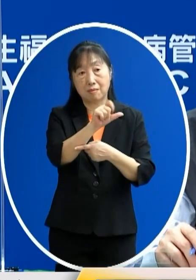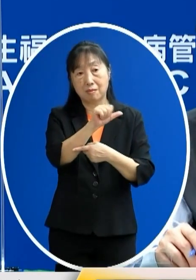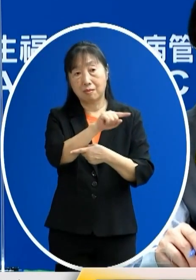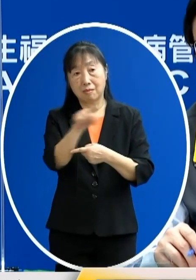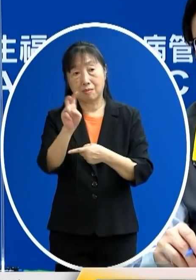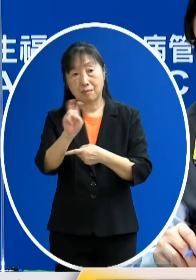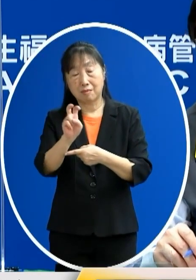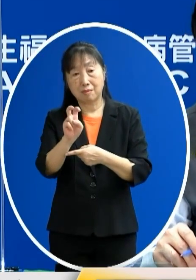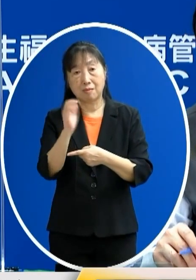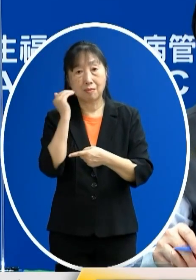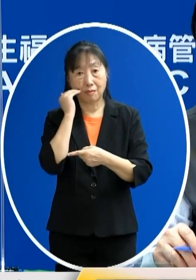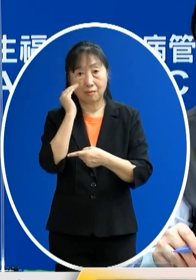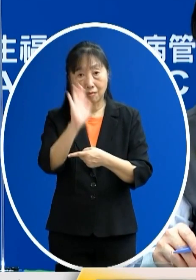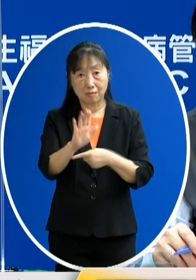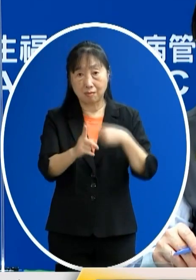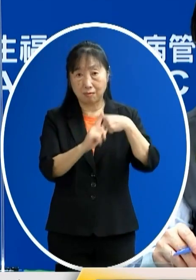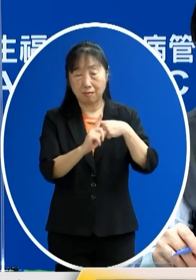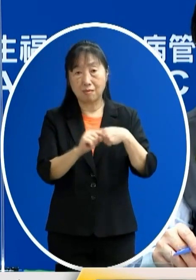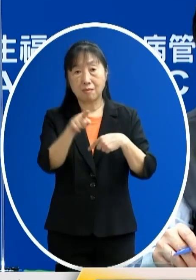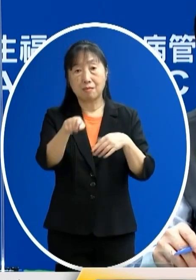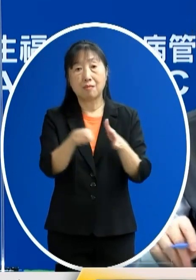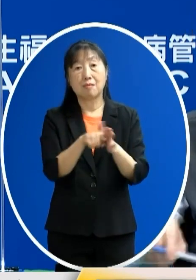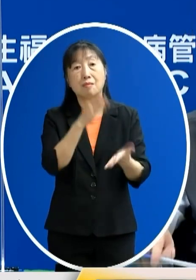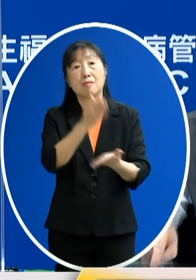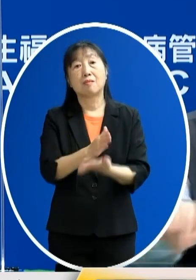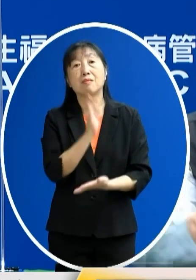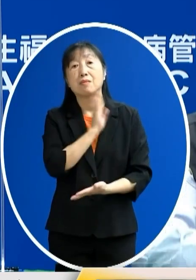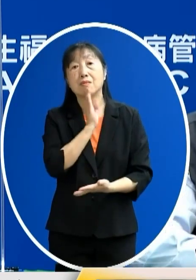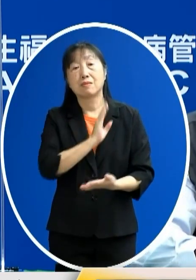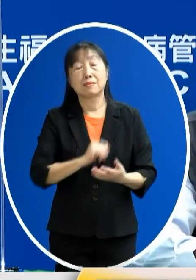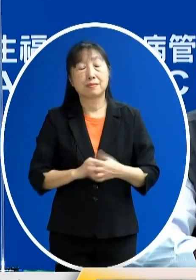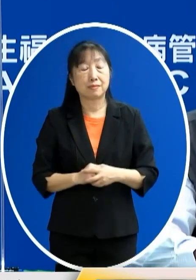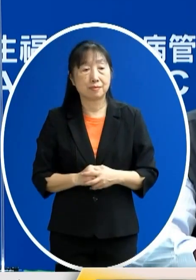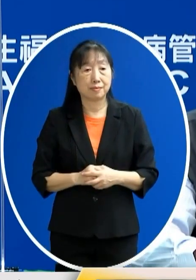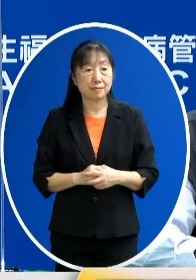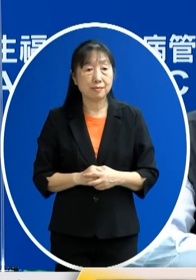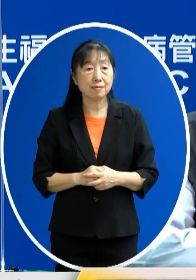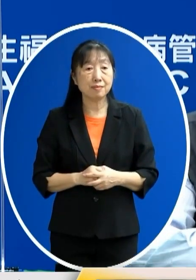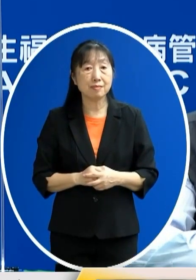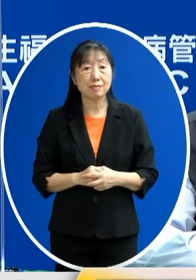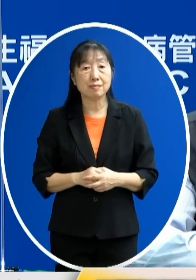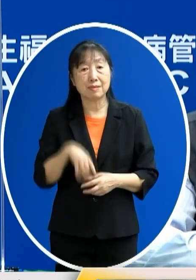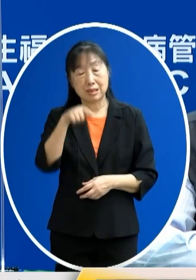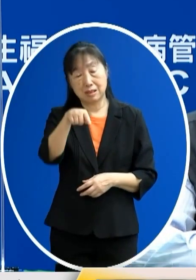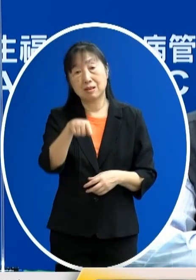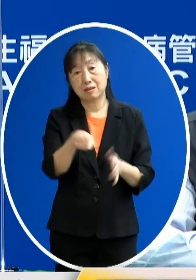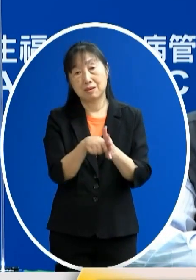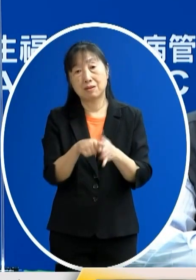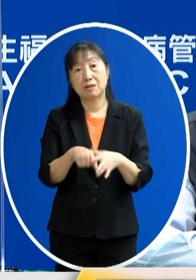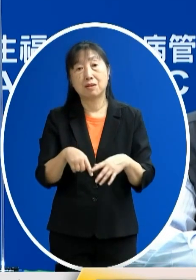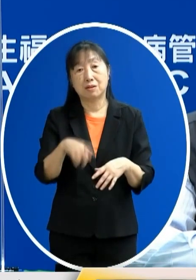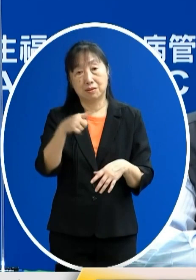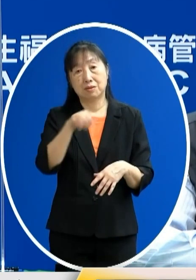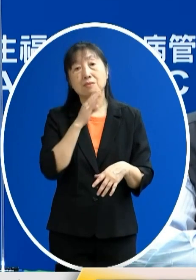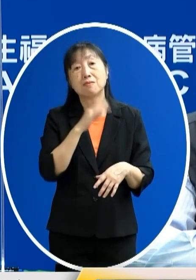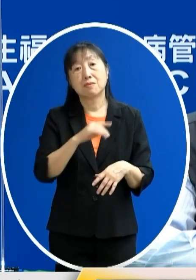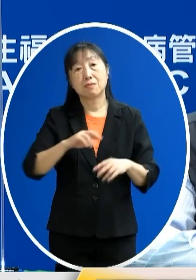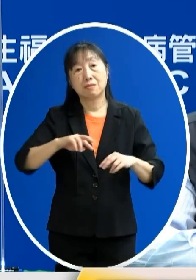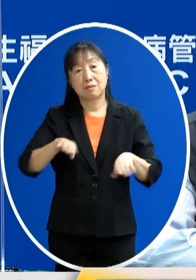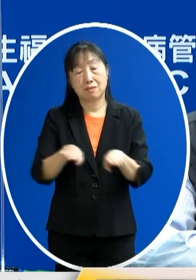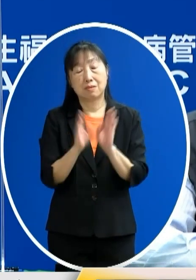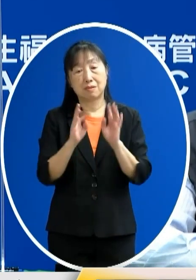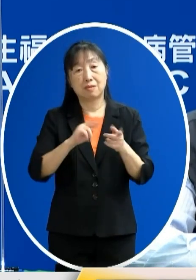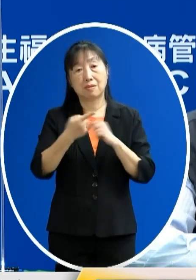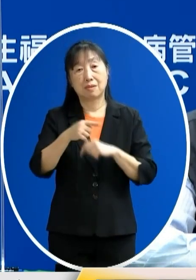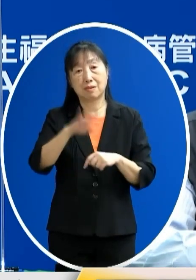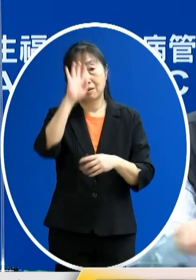15%-20%如果达到的话，那就不用禁了。那就正式走入跟这个病毒共存的一个